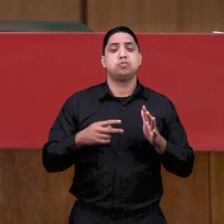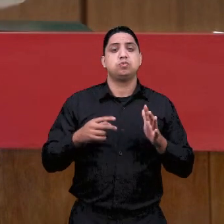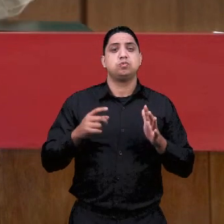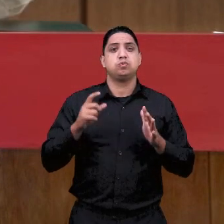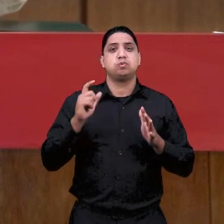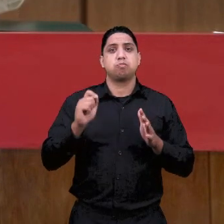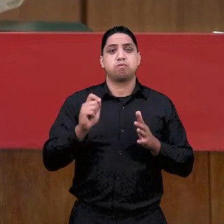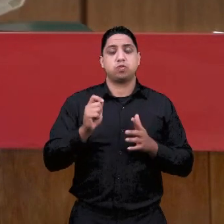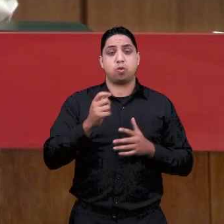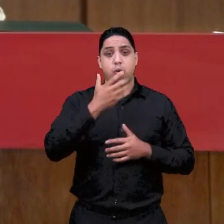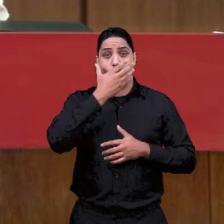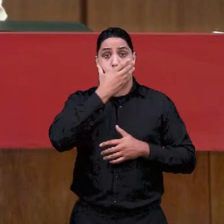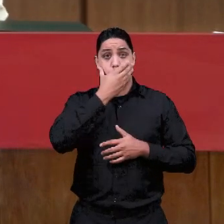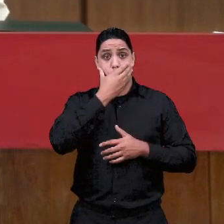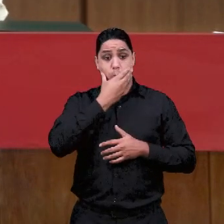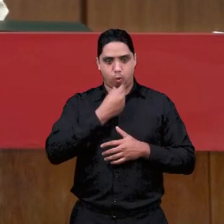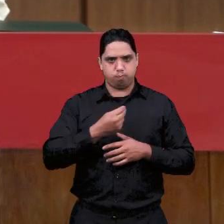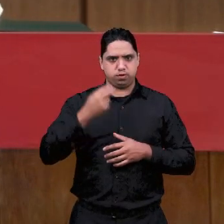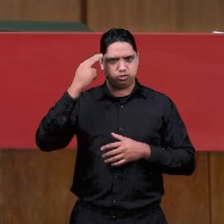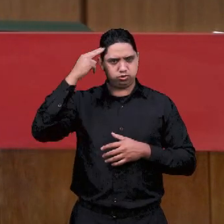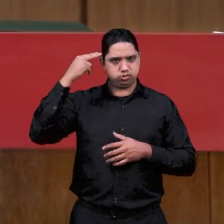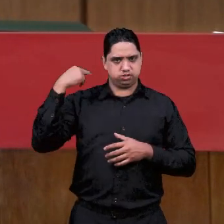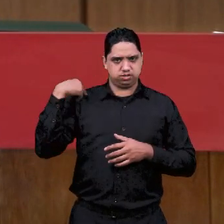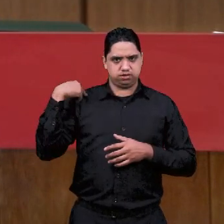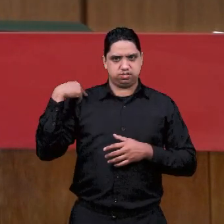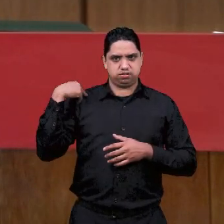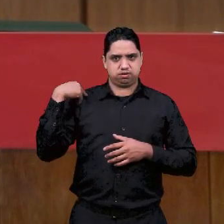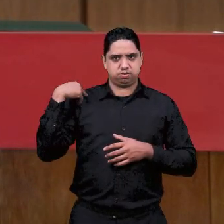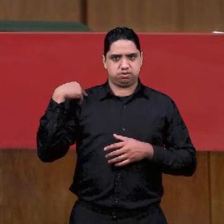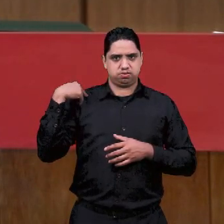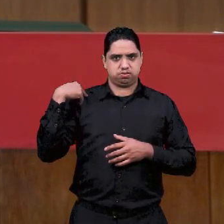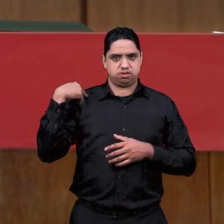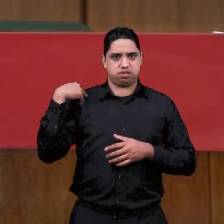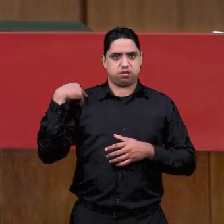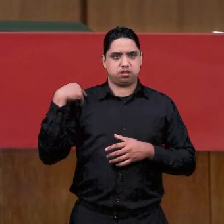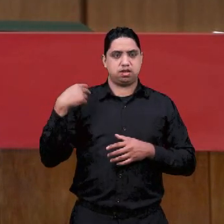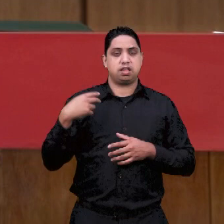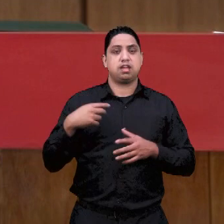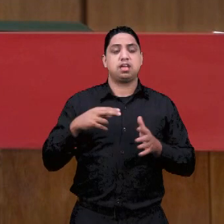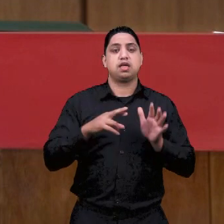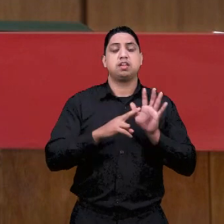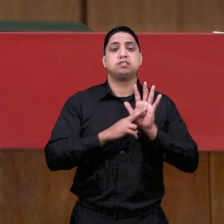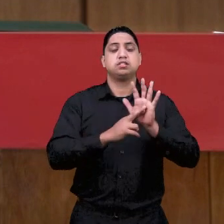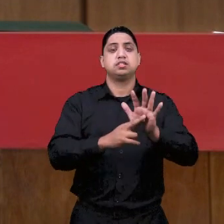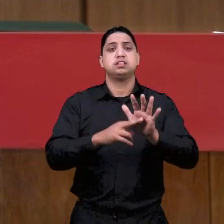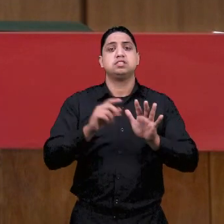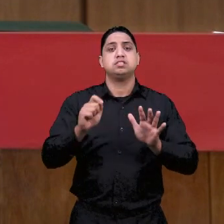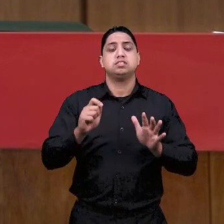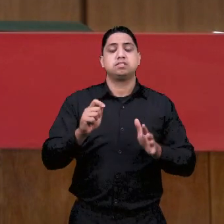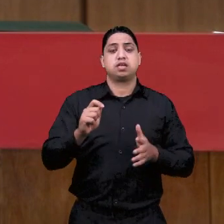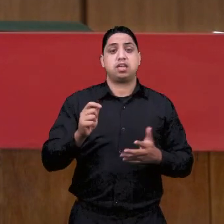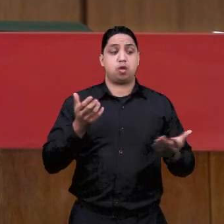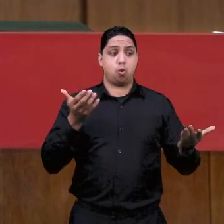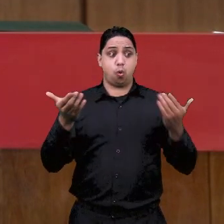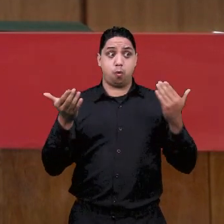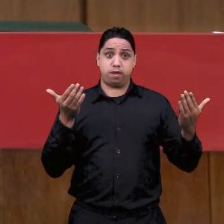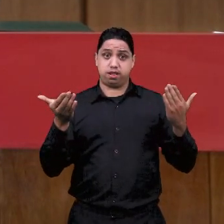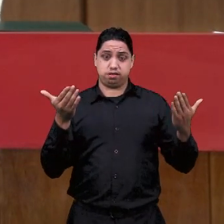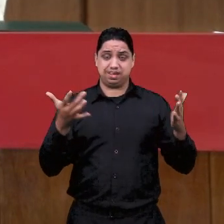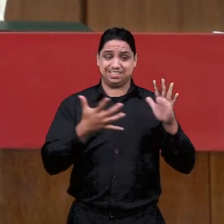l'homme. Joseph, qui représente la figure, l'homme Jésus. La